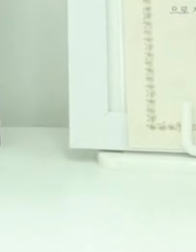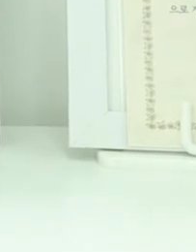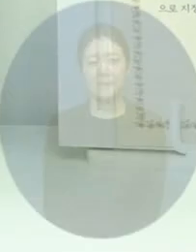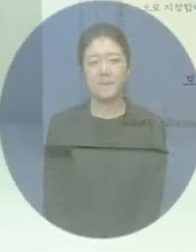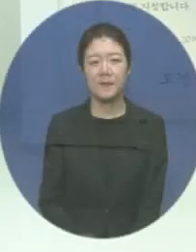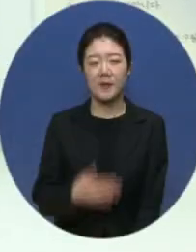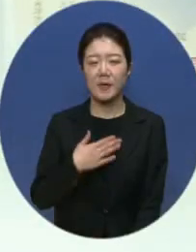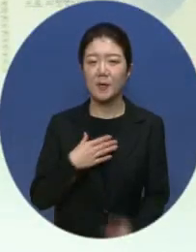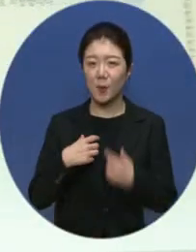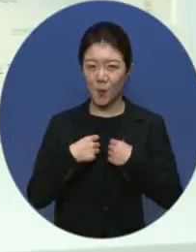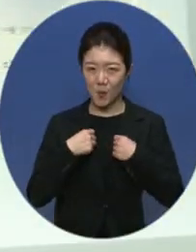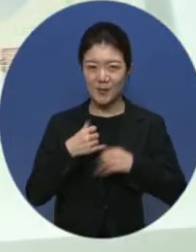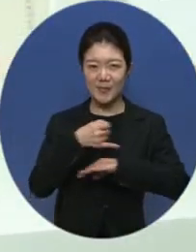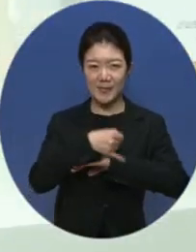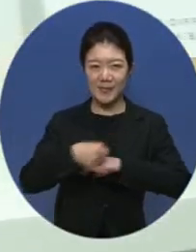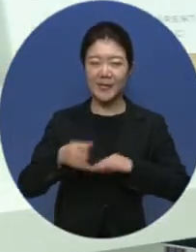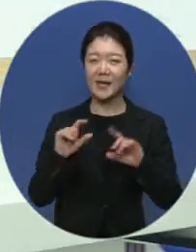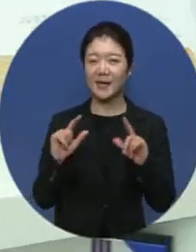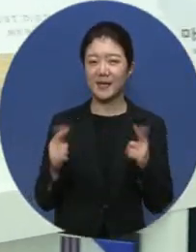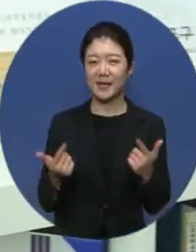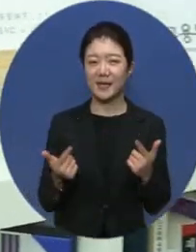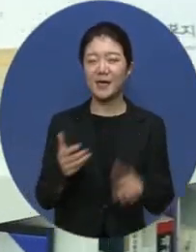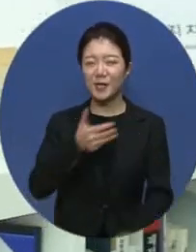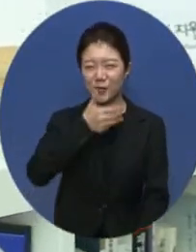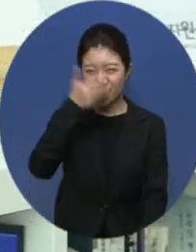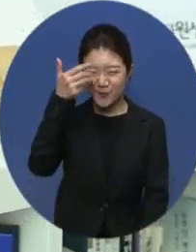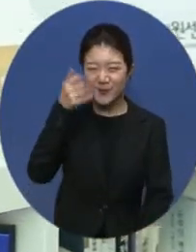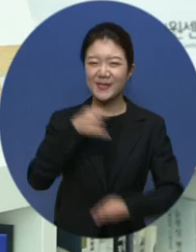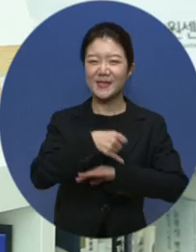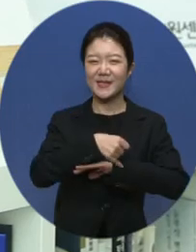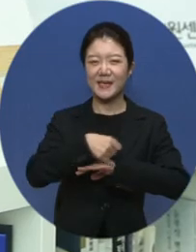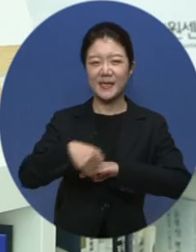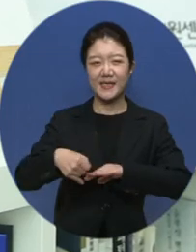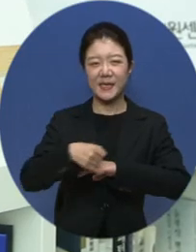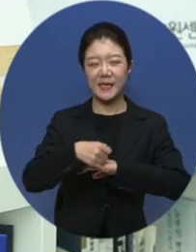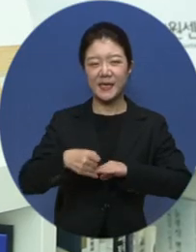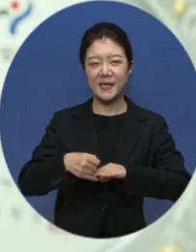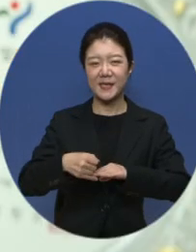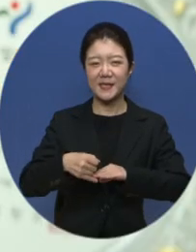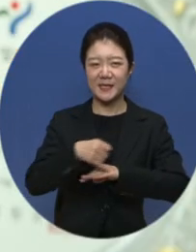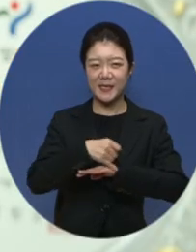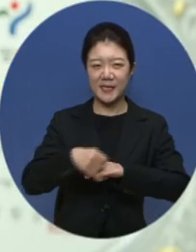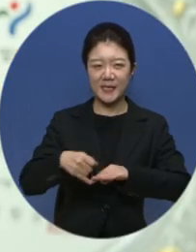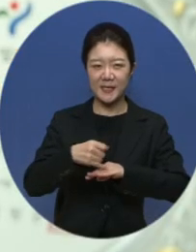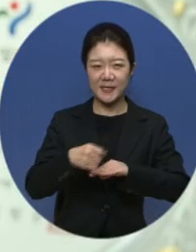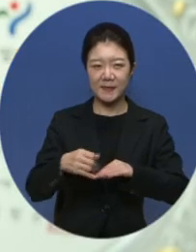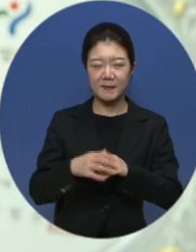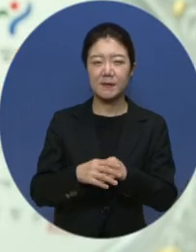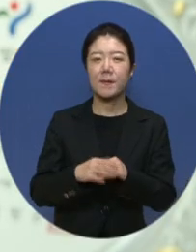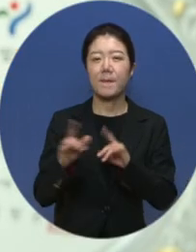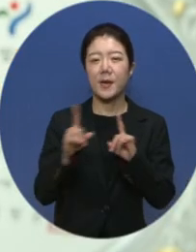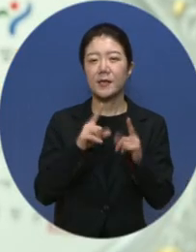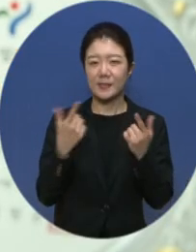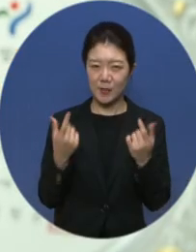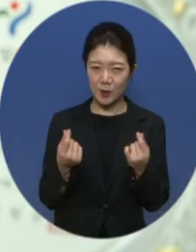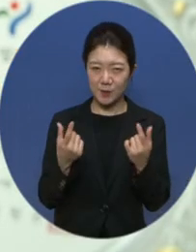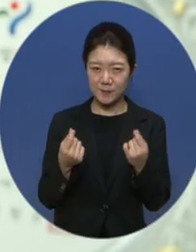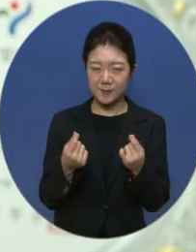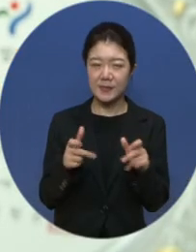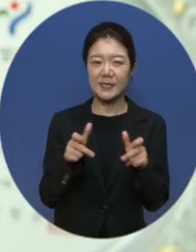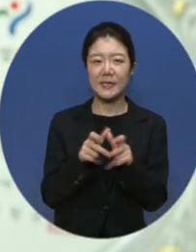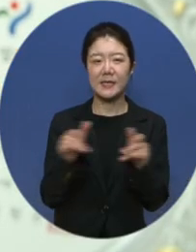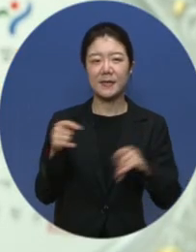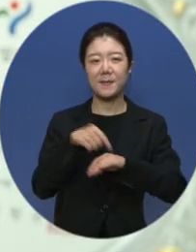나는 옷을 디자인하는 게 아니라 꿈을 디자인한다는 패션 디자이너 랄프 로렌의 말처럼